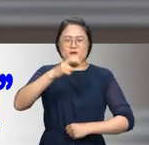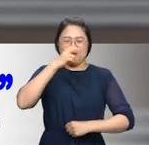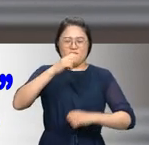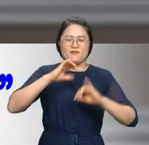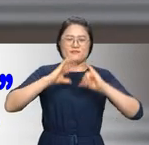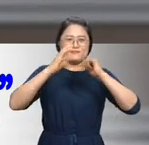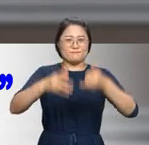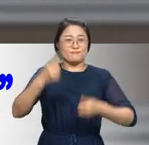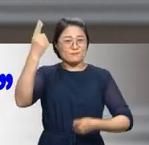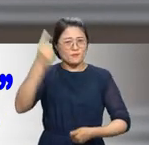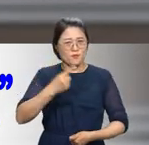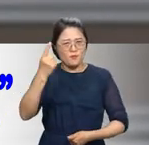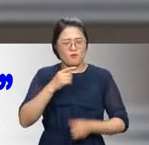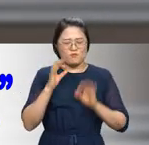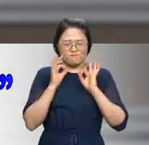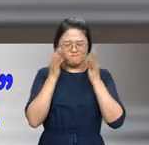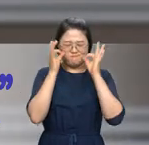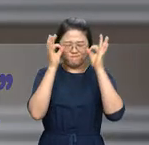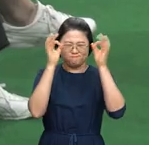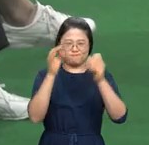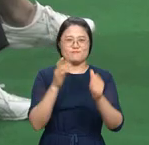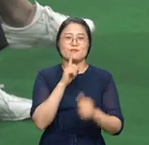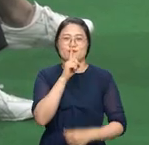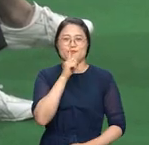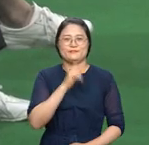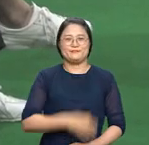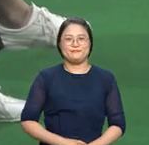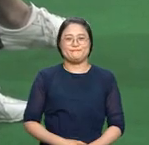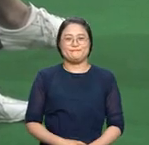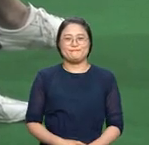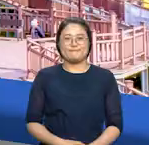세상이 올 수 있도록 노력하겠다고 말했습니다.